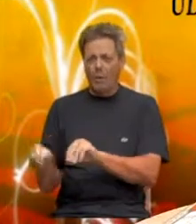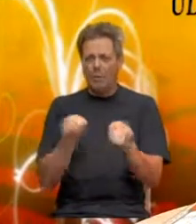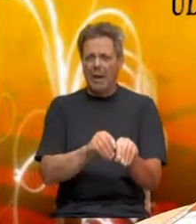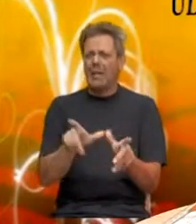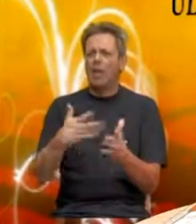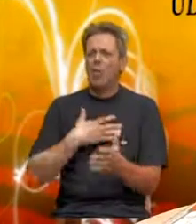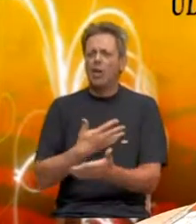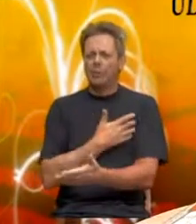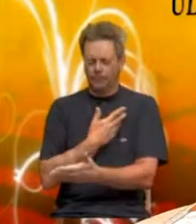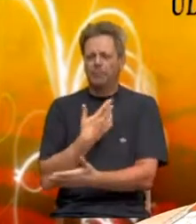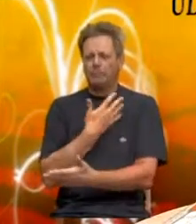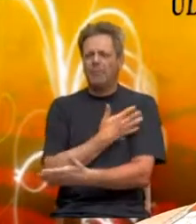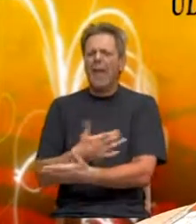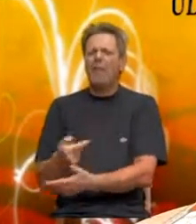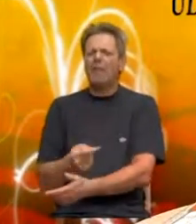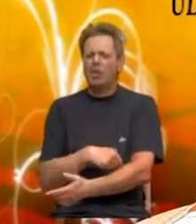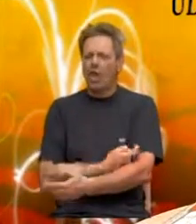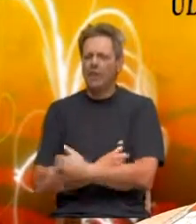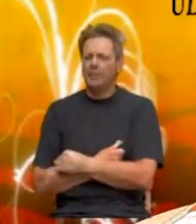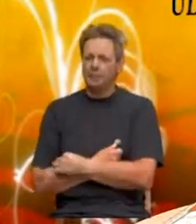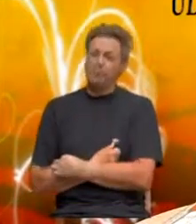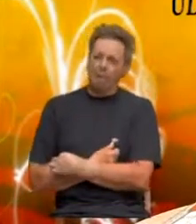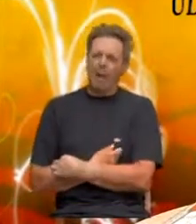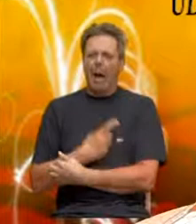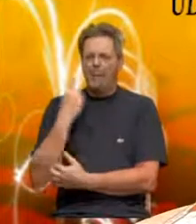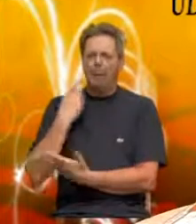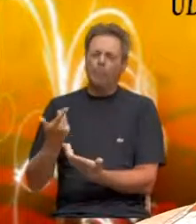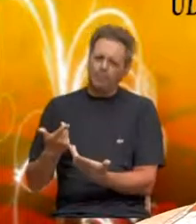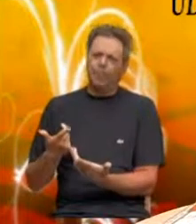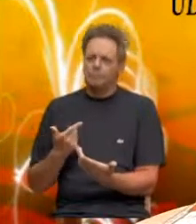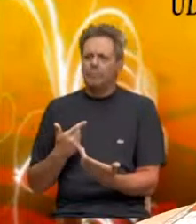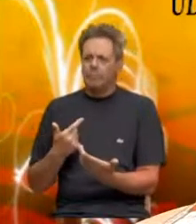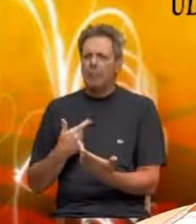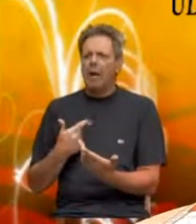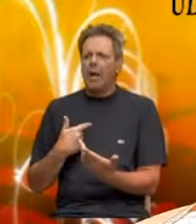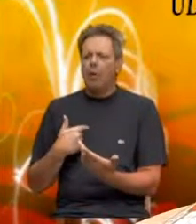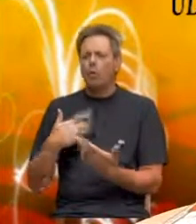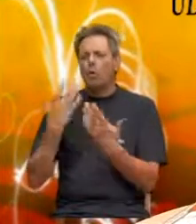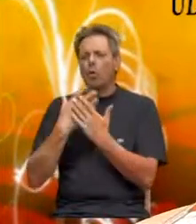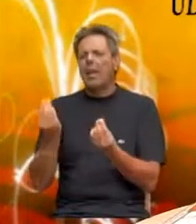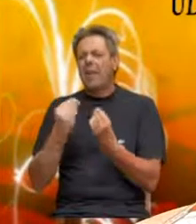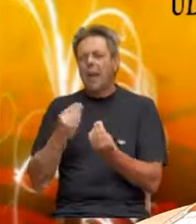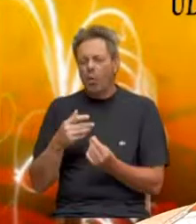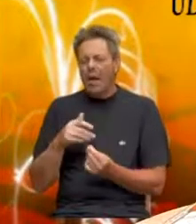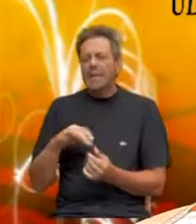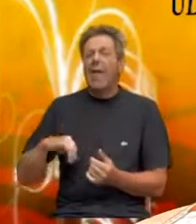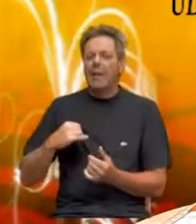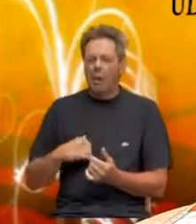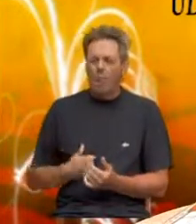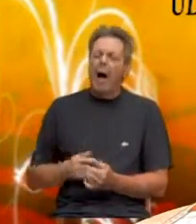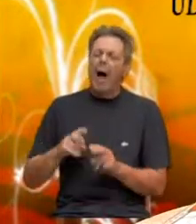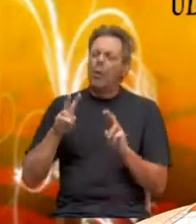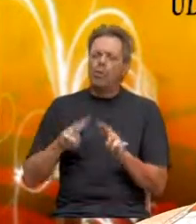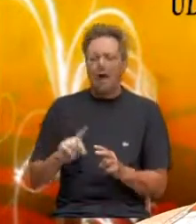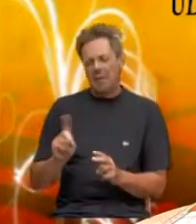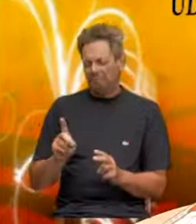Sad se oni pitaju, vidiš ti to? A ja, mi janjetinu misli kako ćemo je šokirati sa odojkom, a oni mene šokiraju u stvari. Aha, janjetinu.